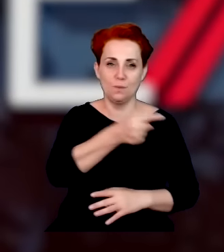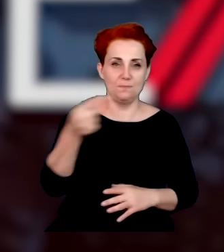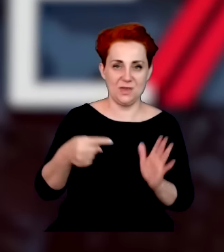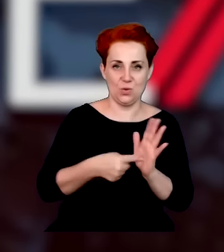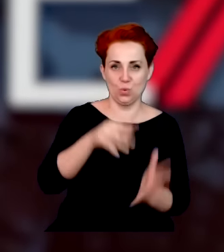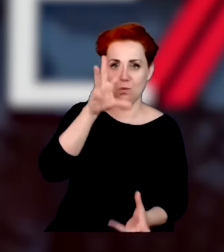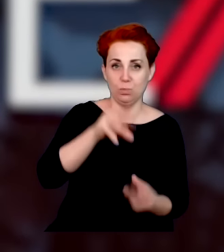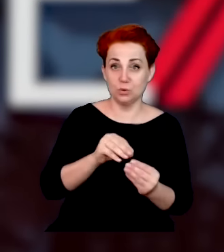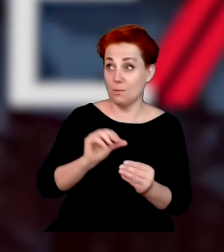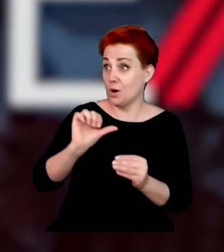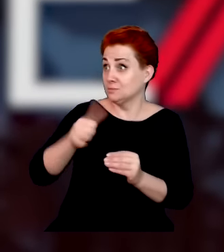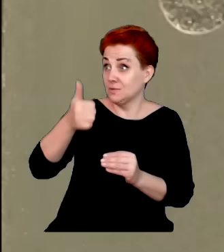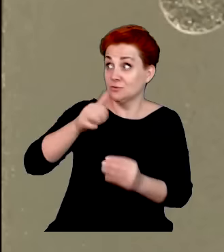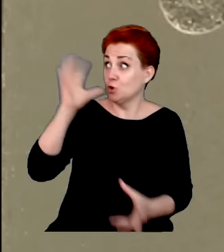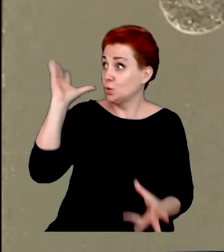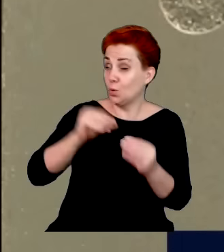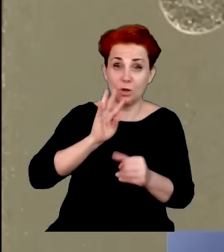od 14 lat.